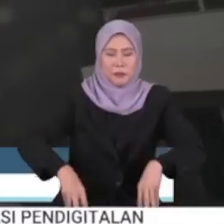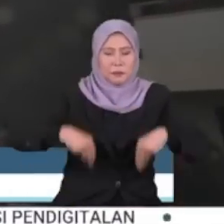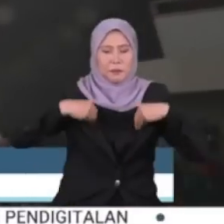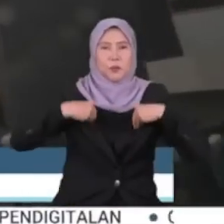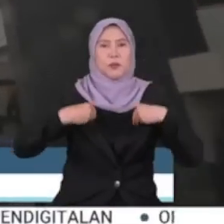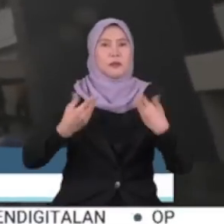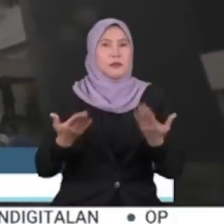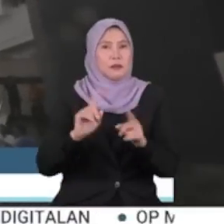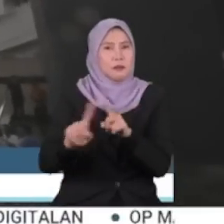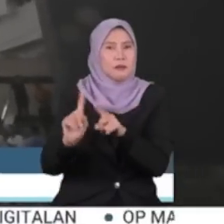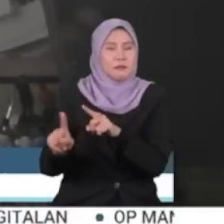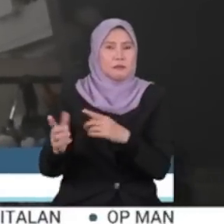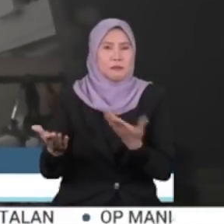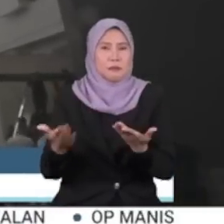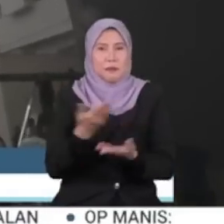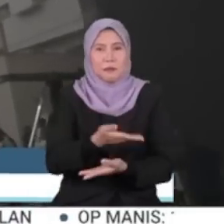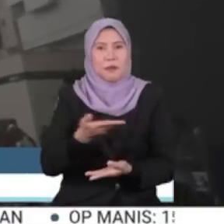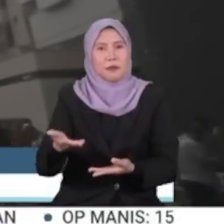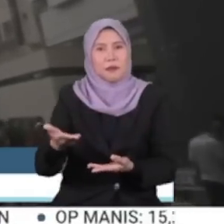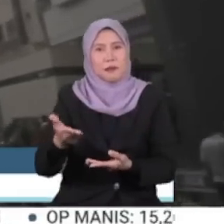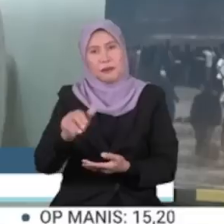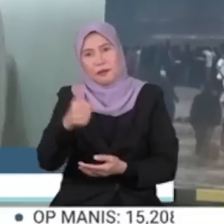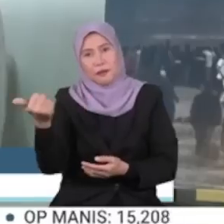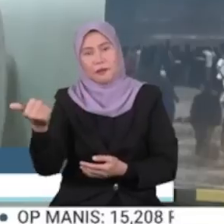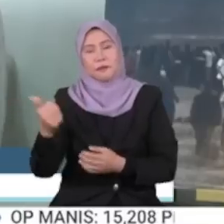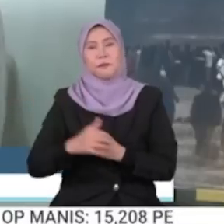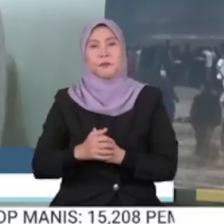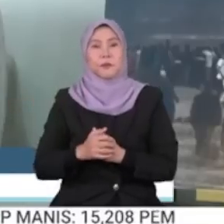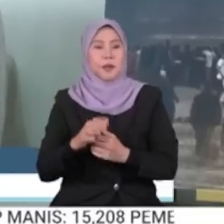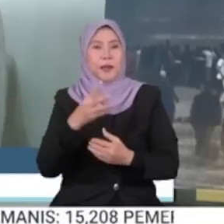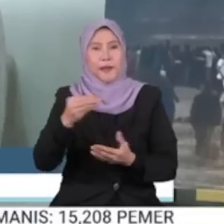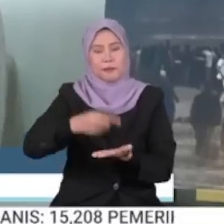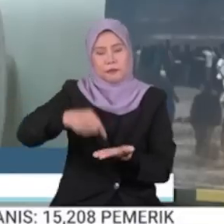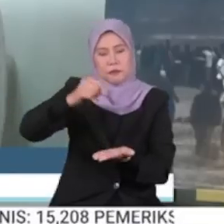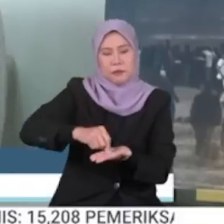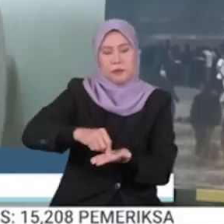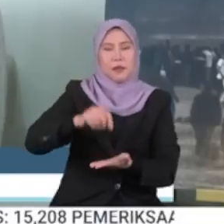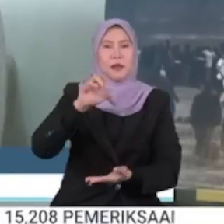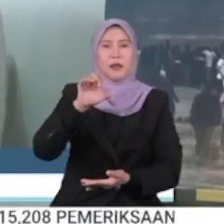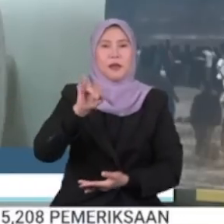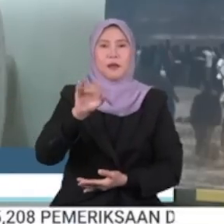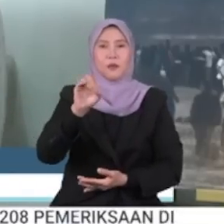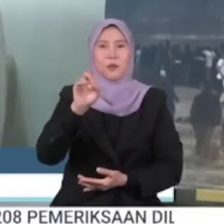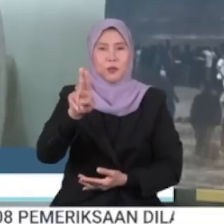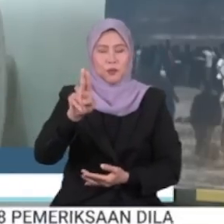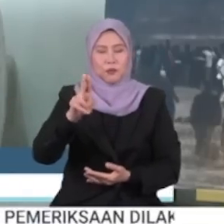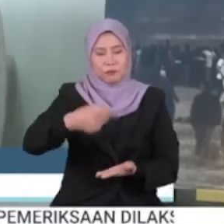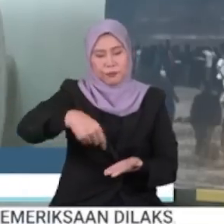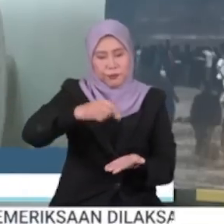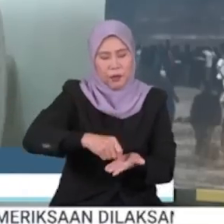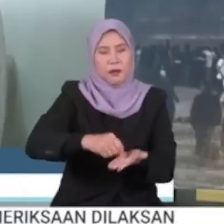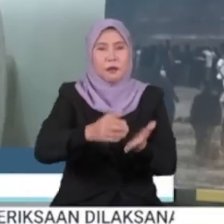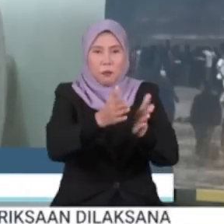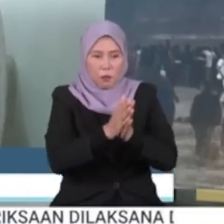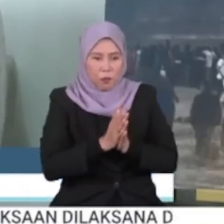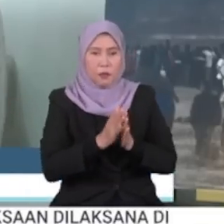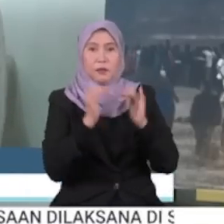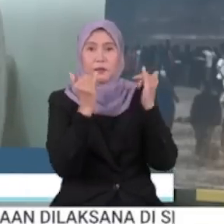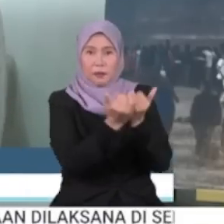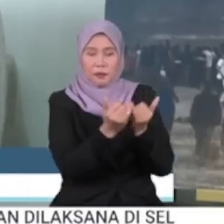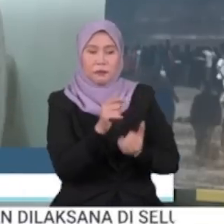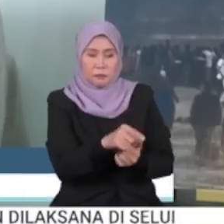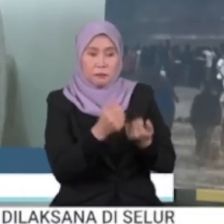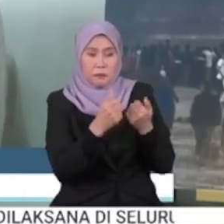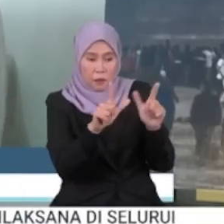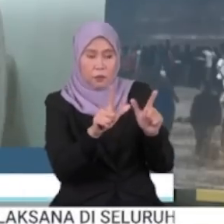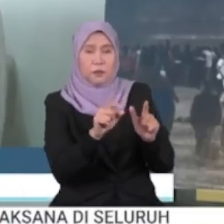selimut dan barang-barang keperluan lain. Dan kita hanya tanda tangan IOU dengan mereka, memohon kepada mereka